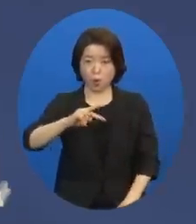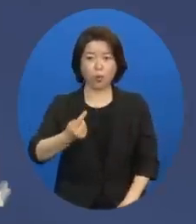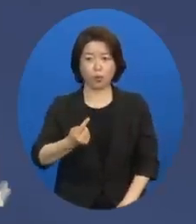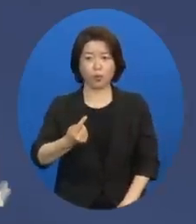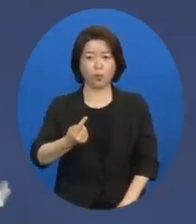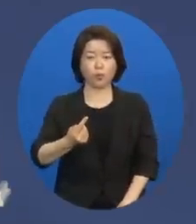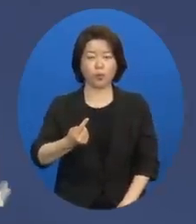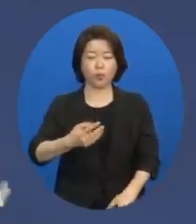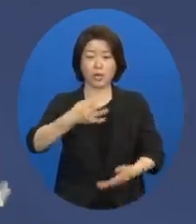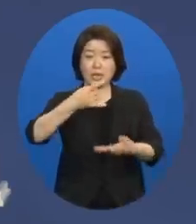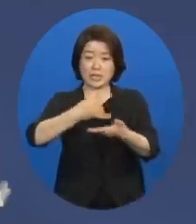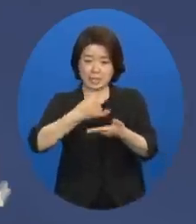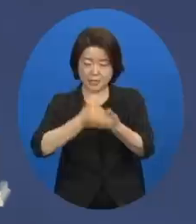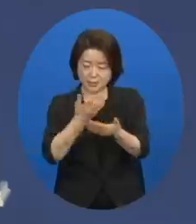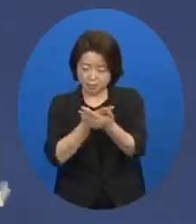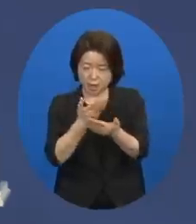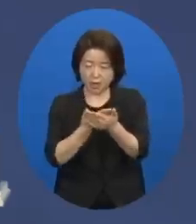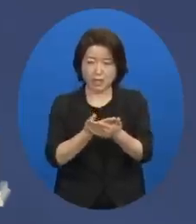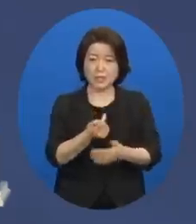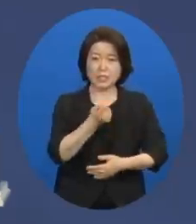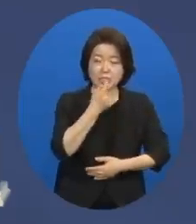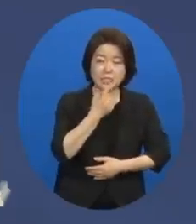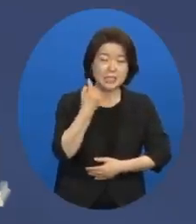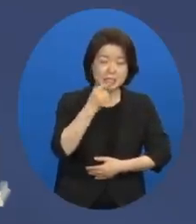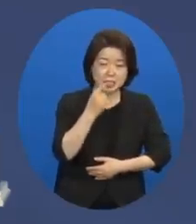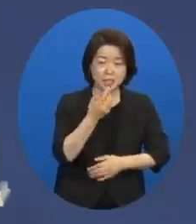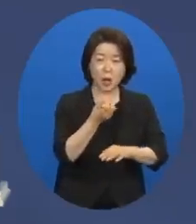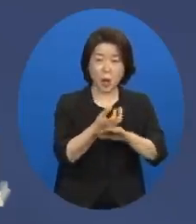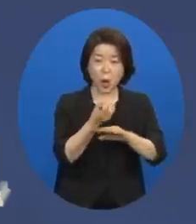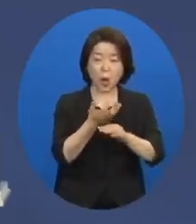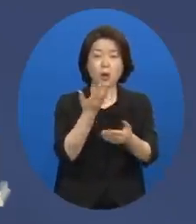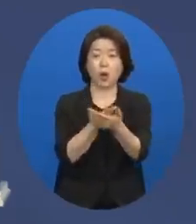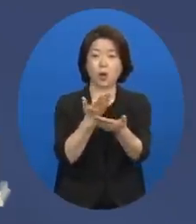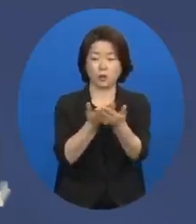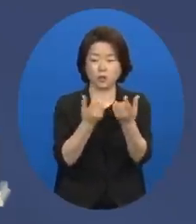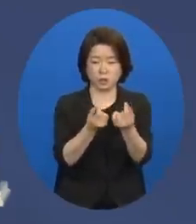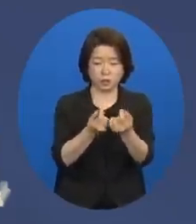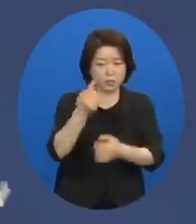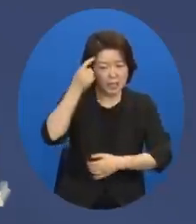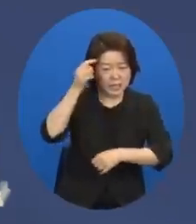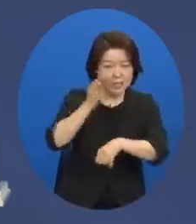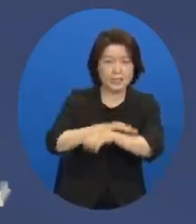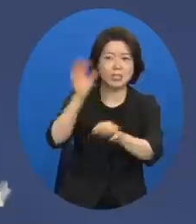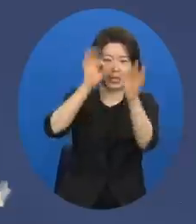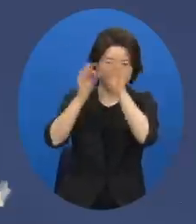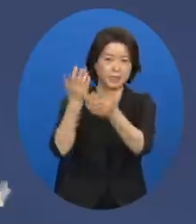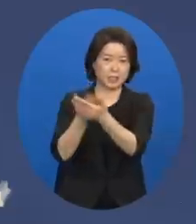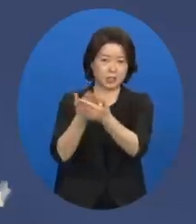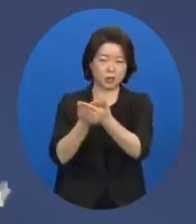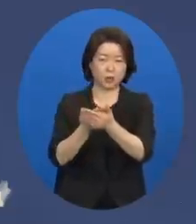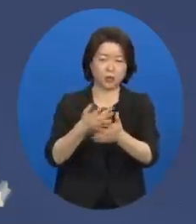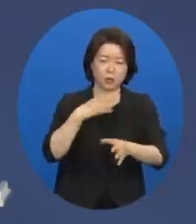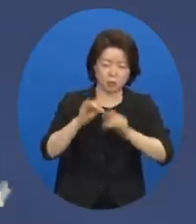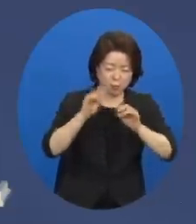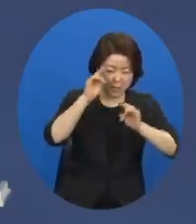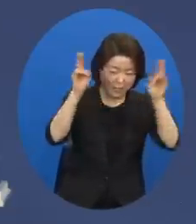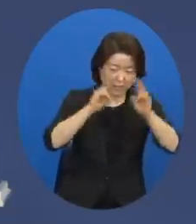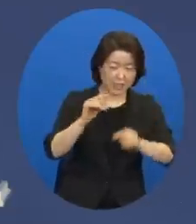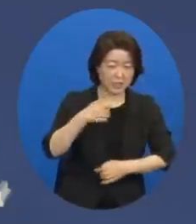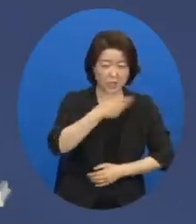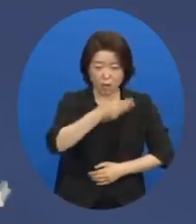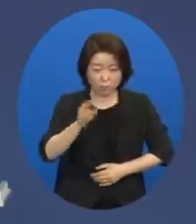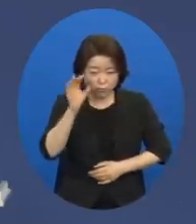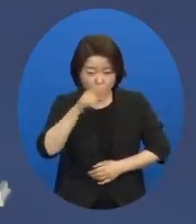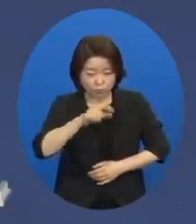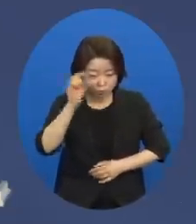은을 구하듯이 은과 금을 구하듯이 지혜를 찾고 그리고 내가 목마른 사슴이 시냇 물을 찾듯이